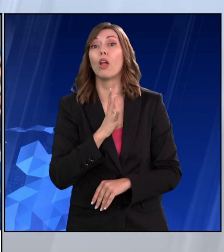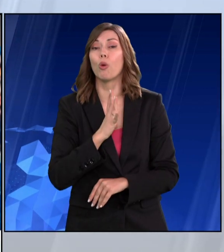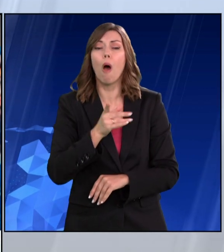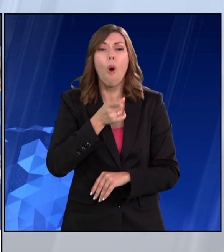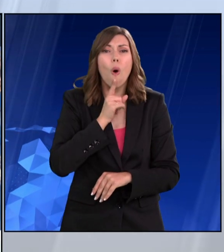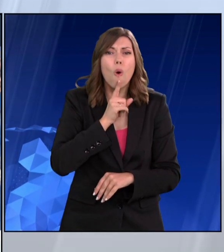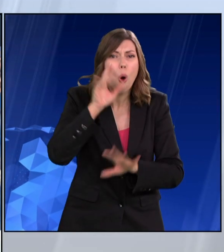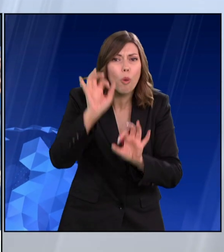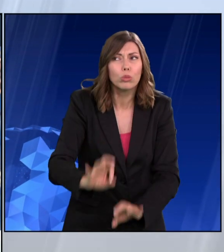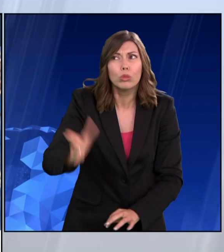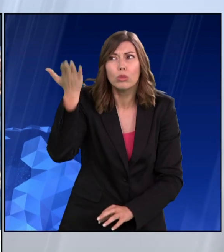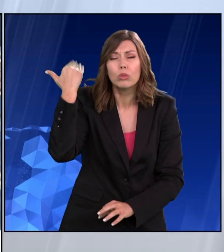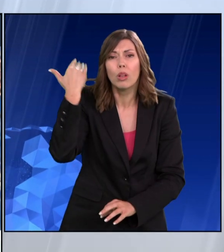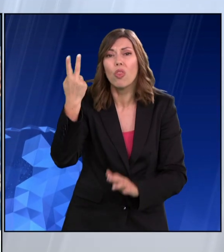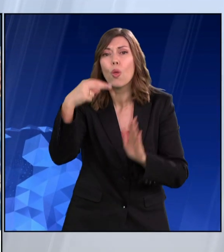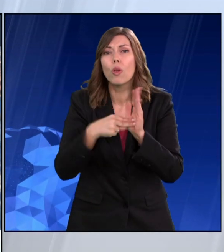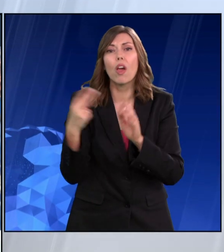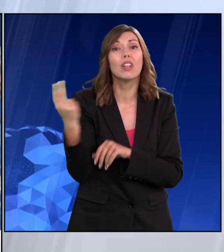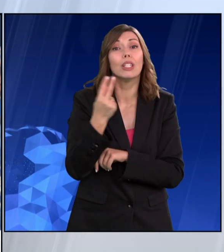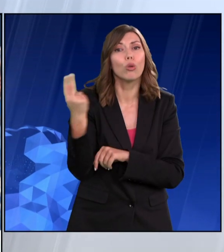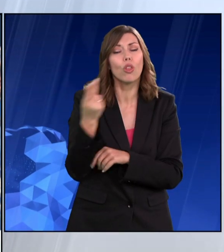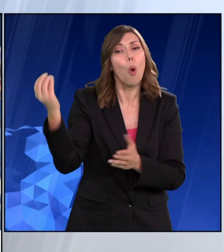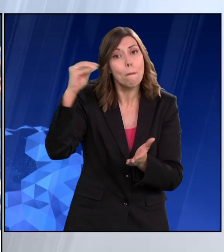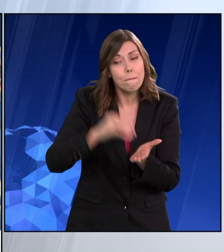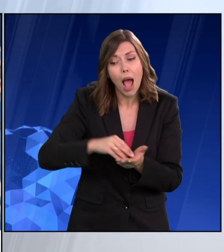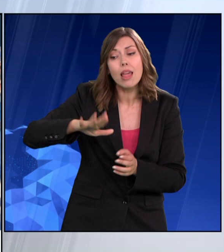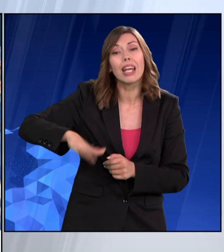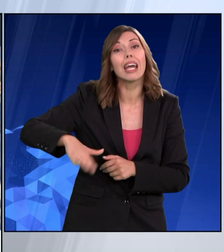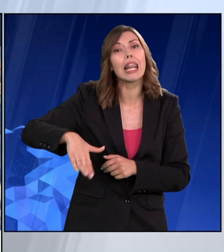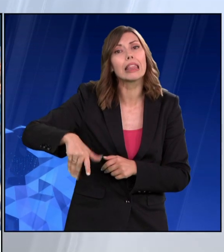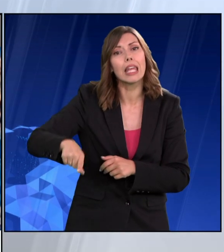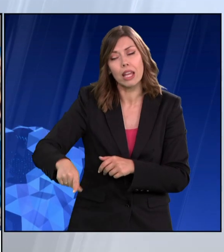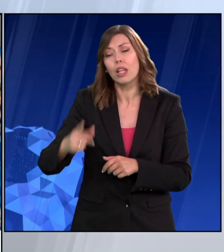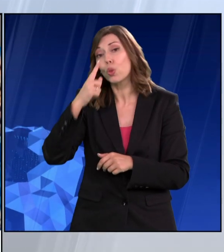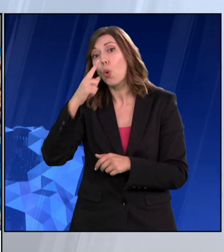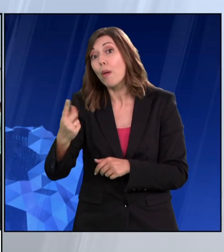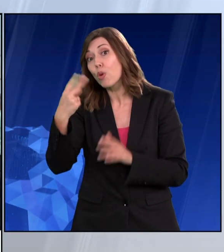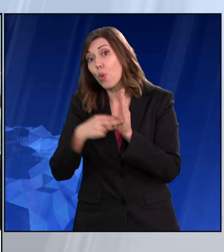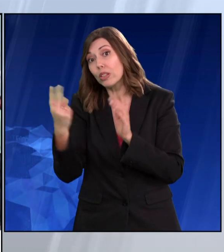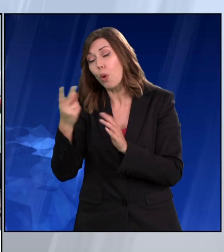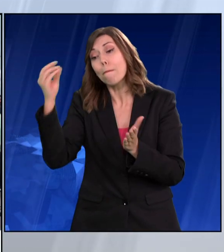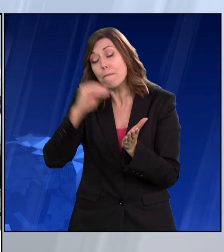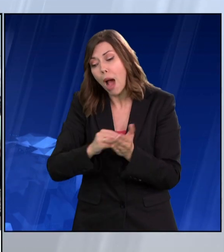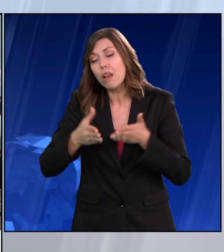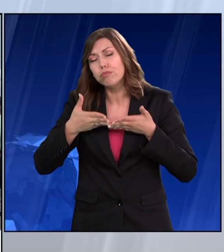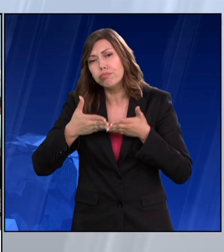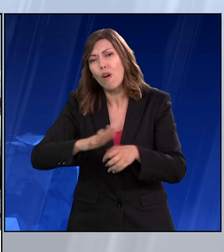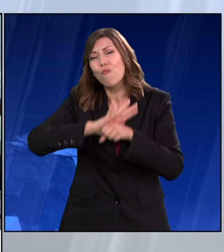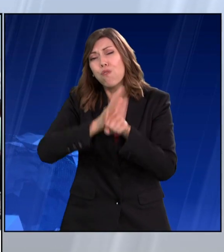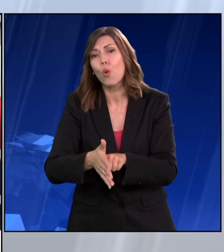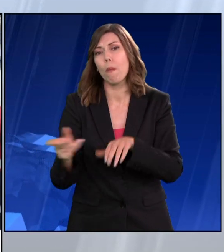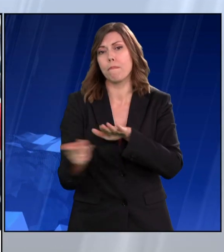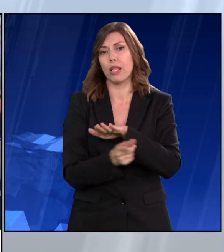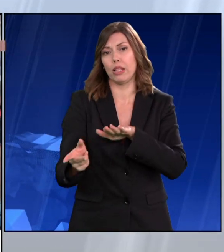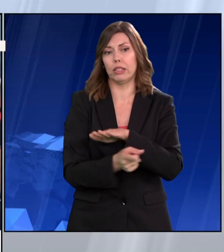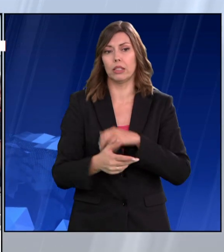ίδιο πλοίο που μετέφερε πρόσφυγες και μετανάστες και οδηγήθηκε στην Κρήτη το Νοέμβριο του 2022. Εγώ πιστεύω λοιπόν ότι κάποιος από το πλήρωμα